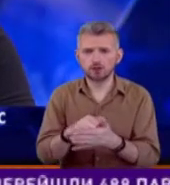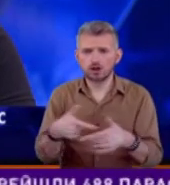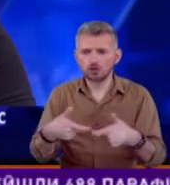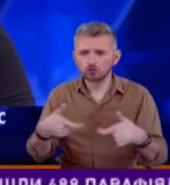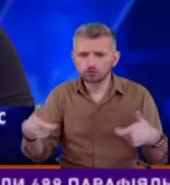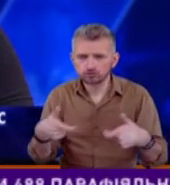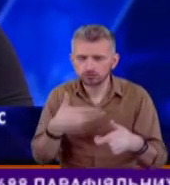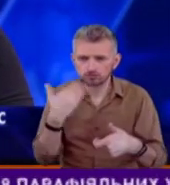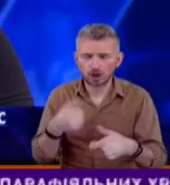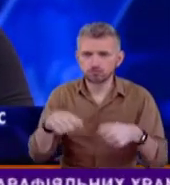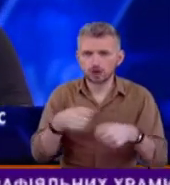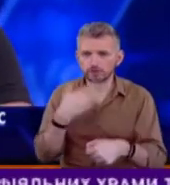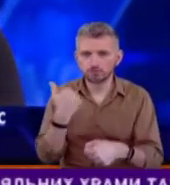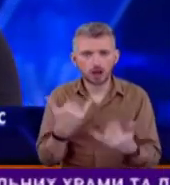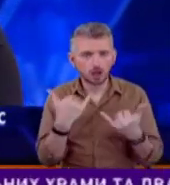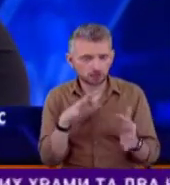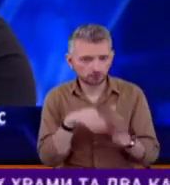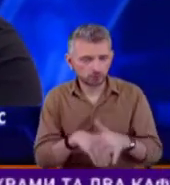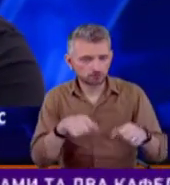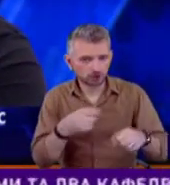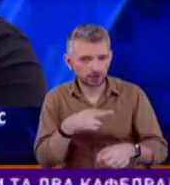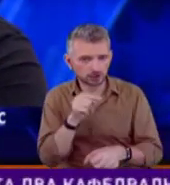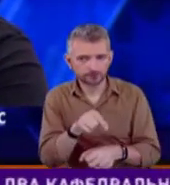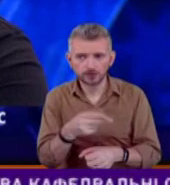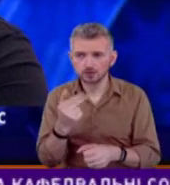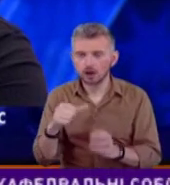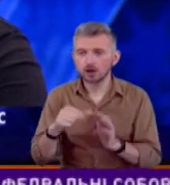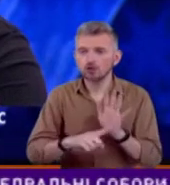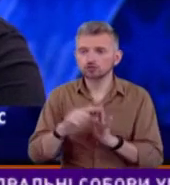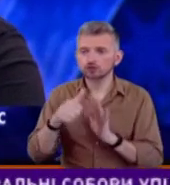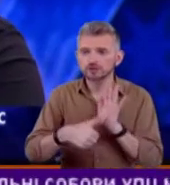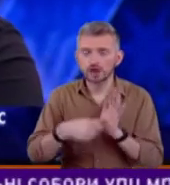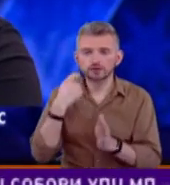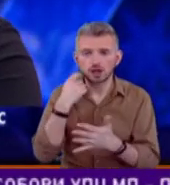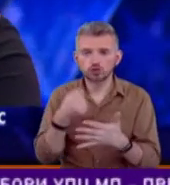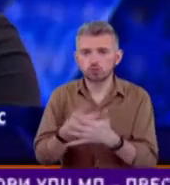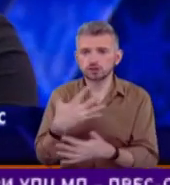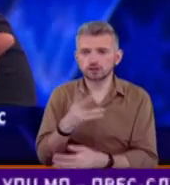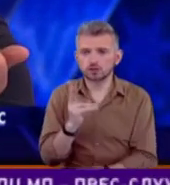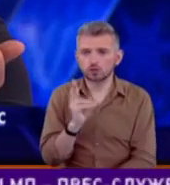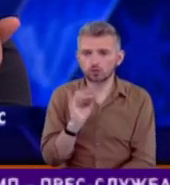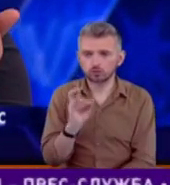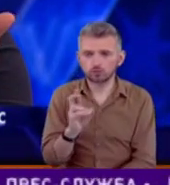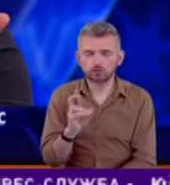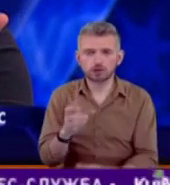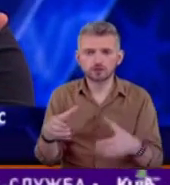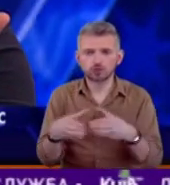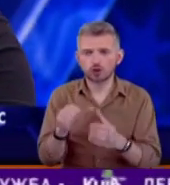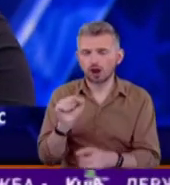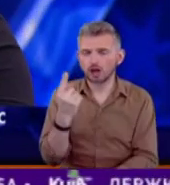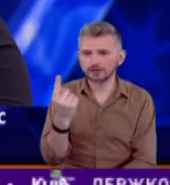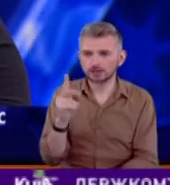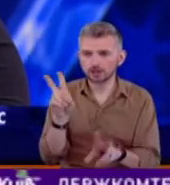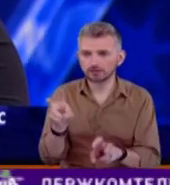прав. Не прав. И... А теперь же вводят, да, права для да. этих, для да. мотиков? 16 лет, вот, до 50 кубов, категория А1, по-моему, называется.